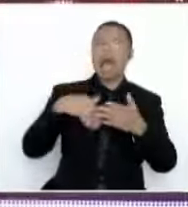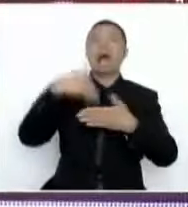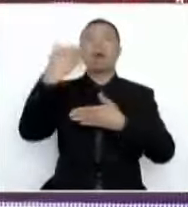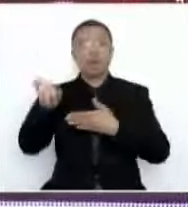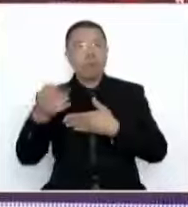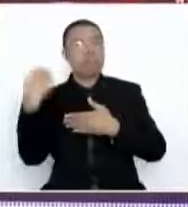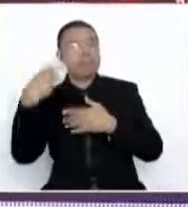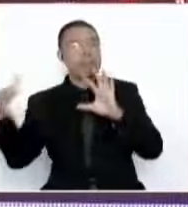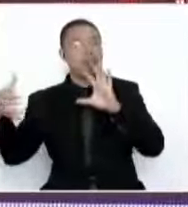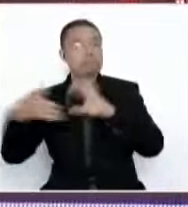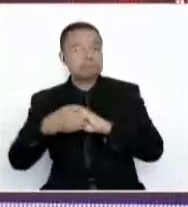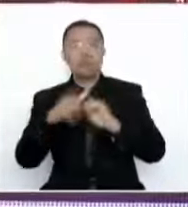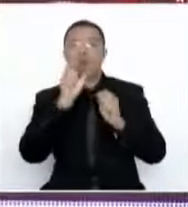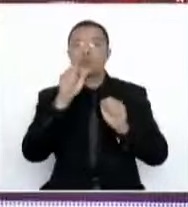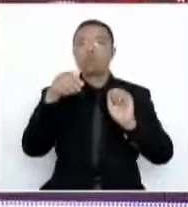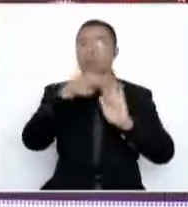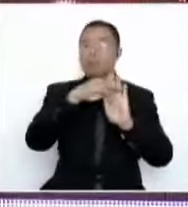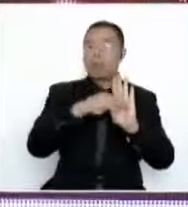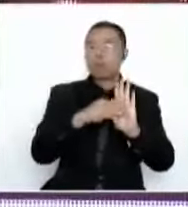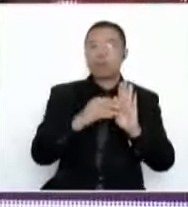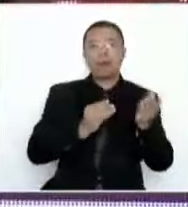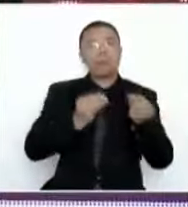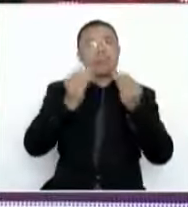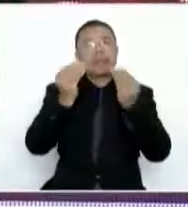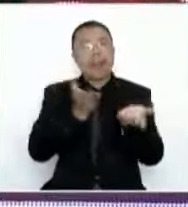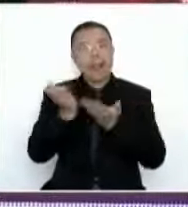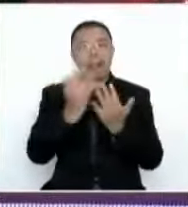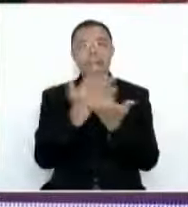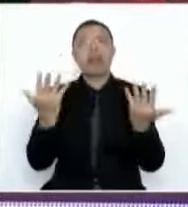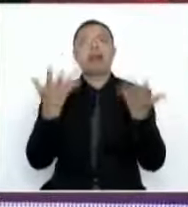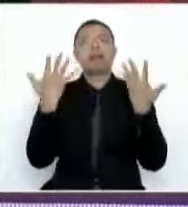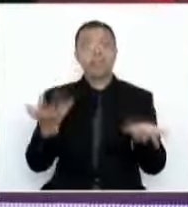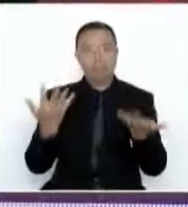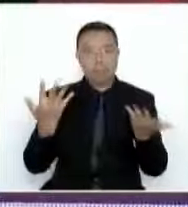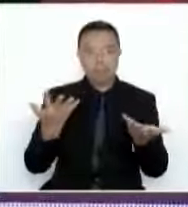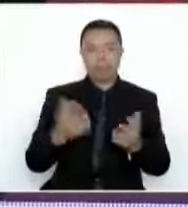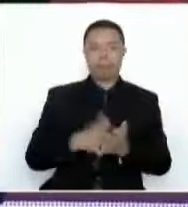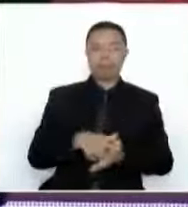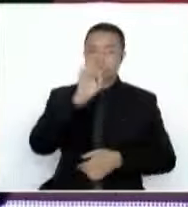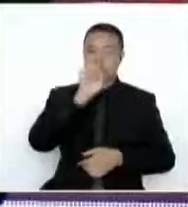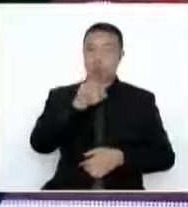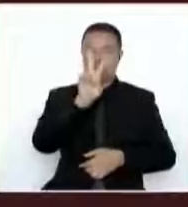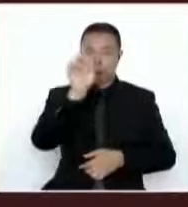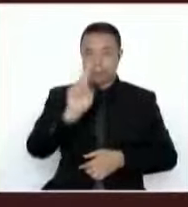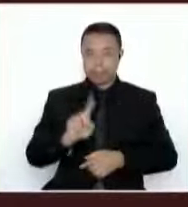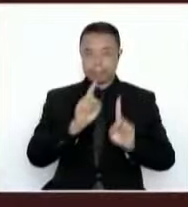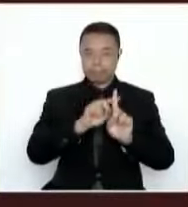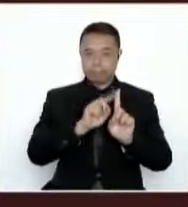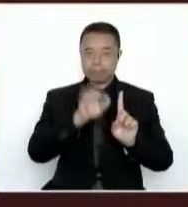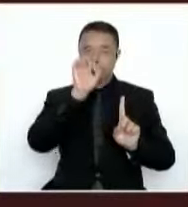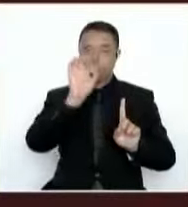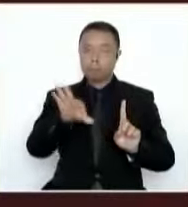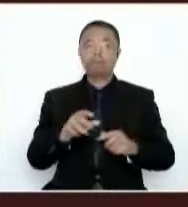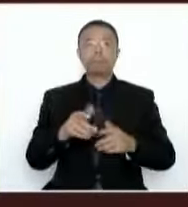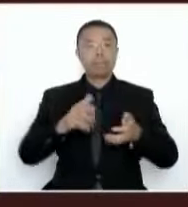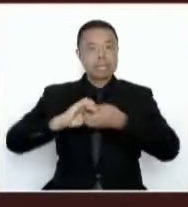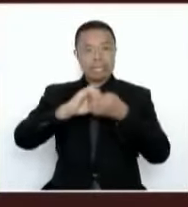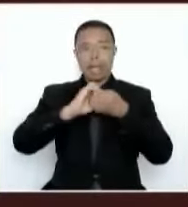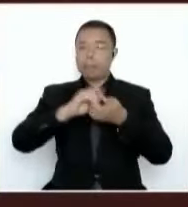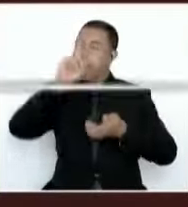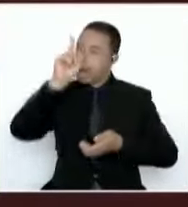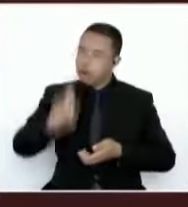kebijakan publik dan pelayanan publik silakan dijawab pak dalam waktu 2 menit Ya tentu saja kolaborasi adalah satu